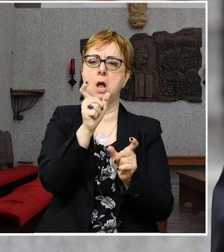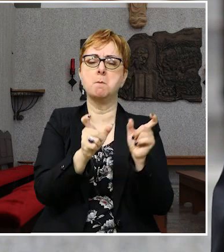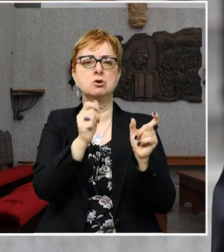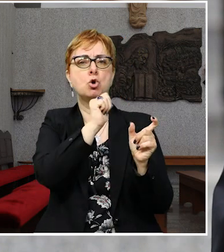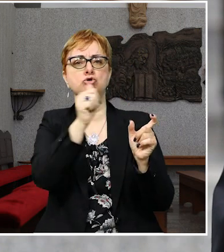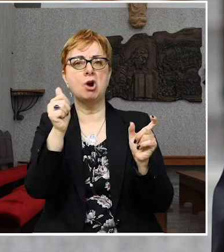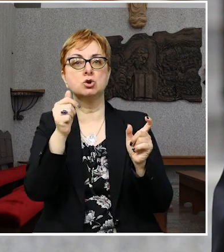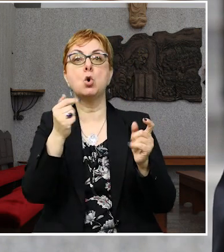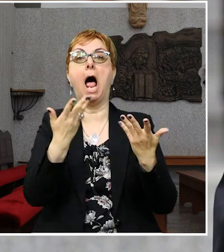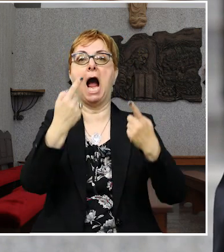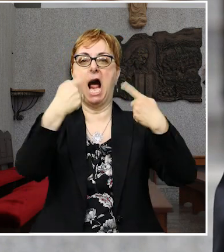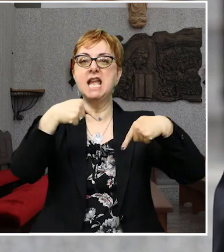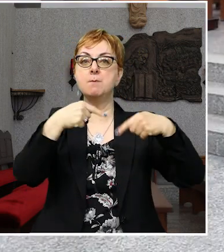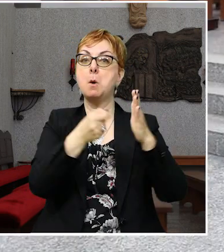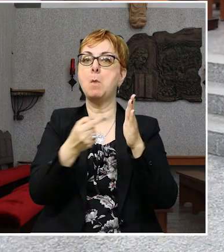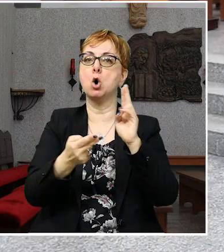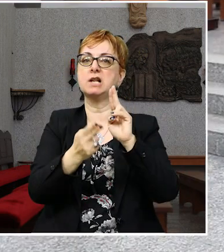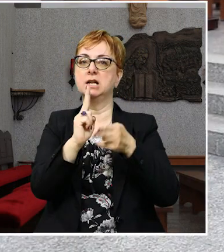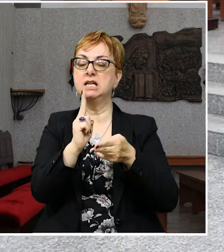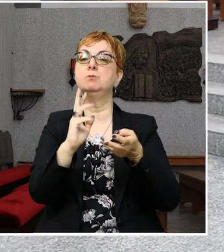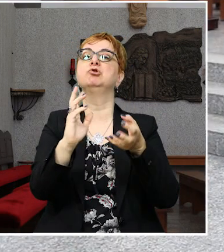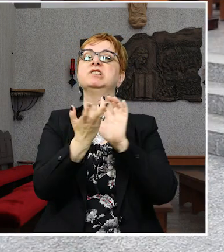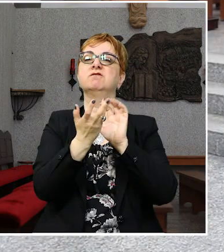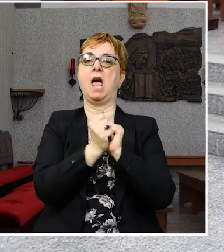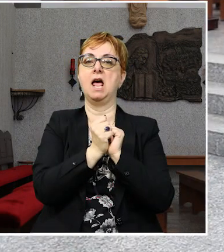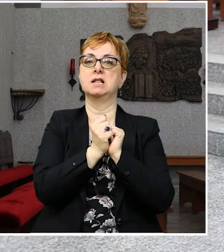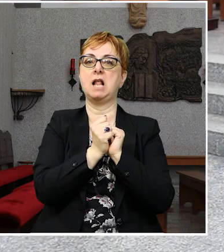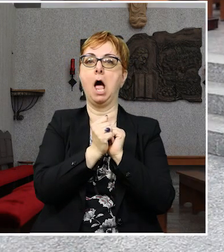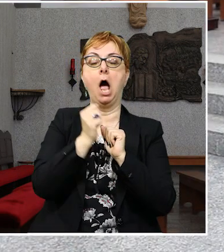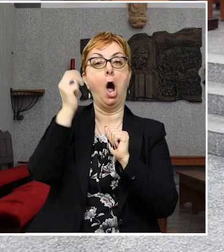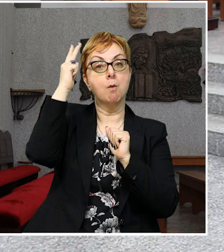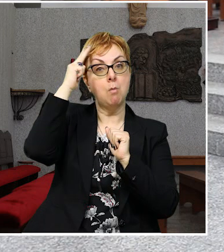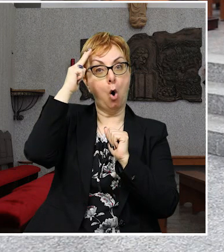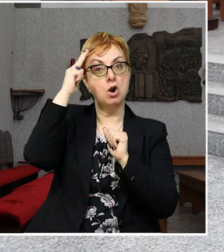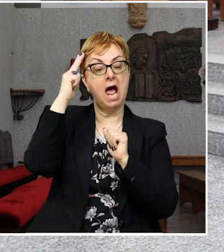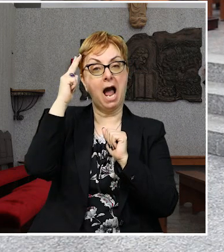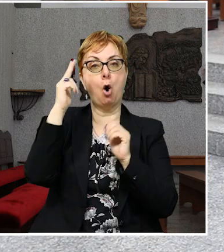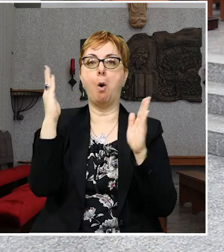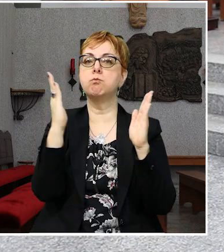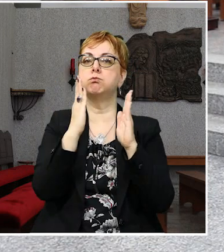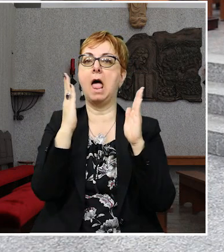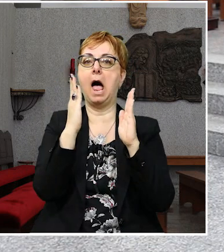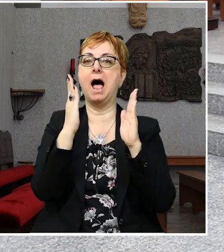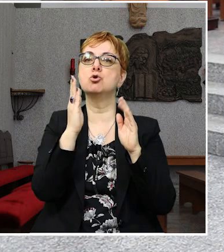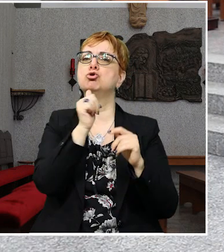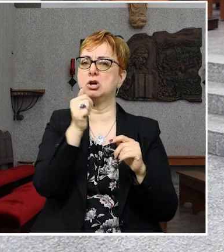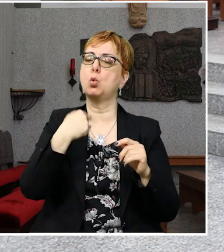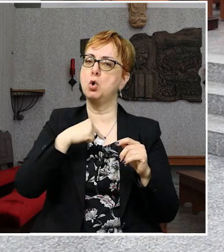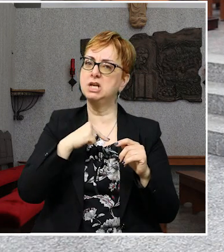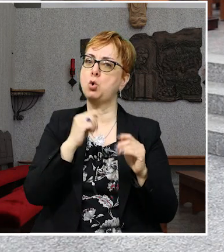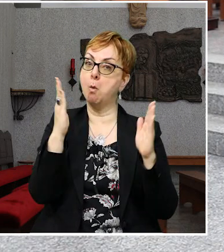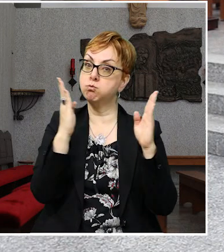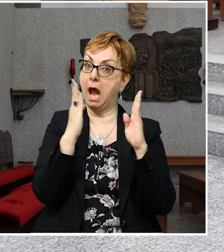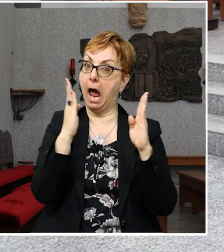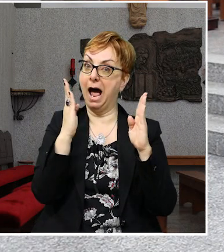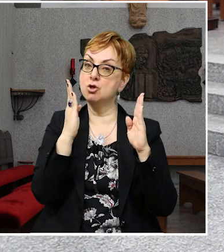diventa importante. È beato il monaco, ma potremmo dire beato ognuno di